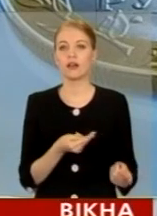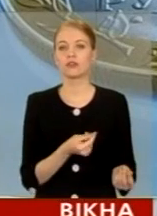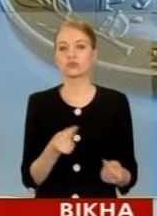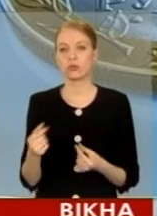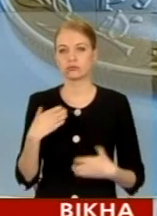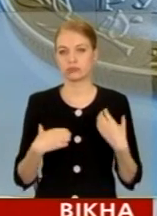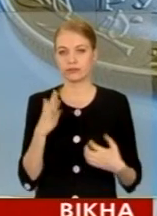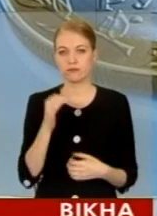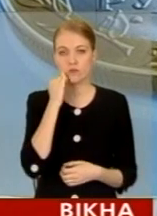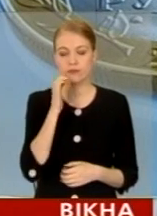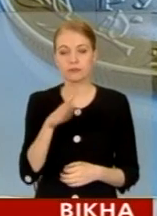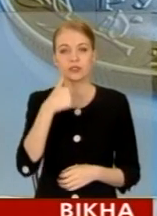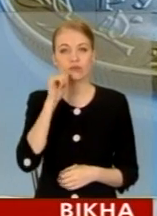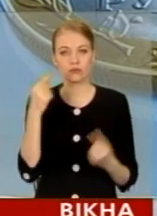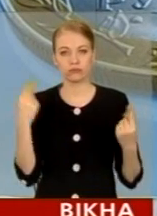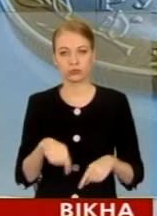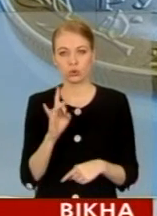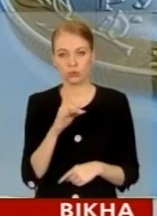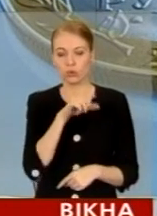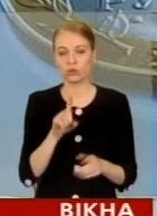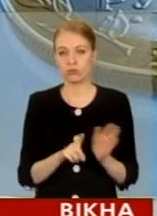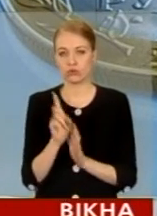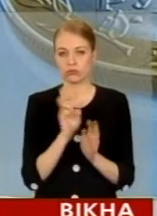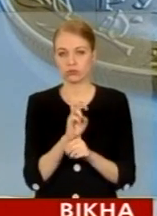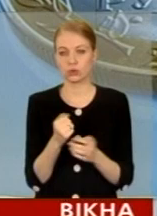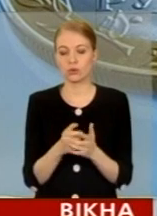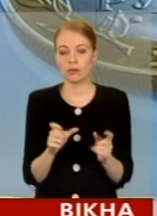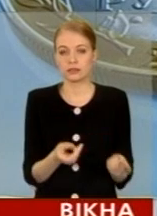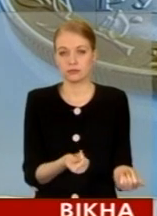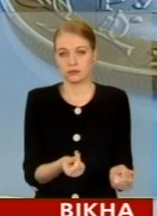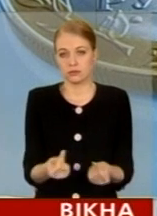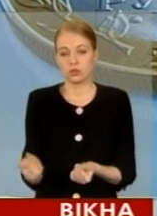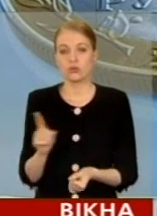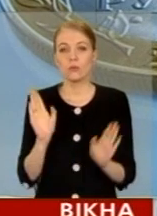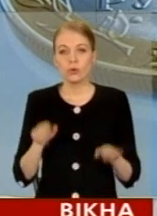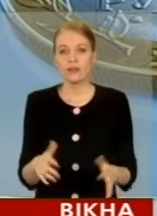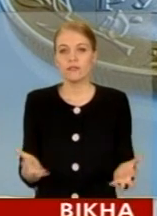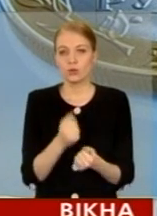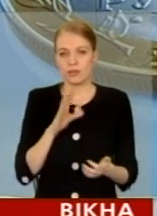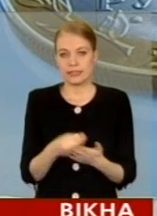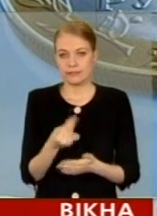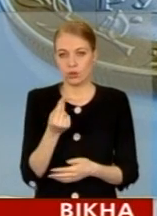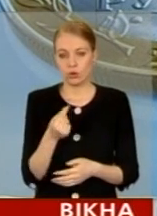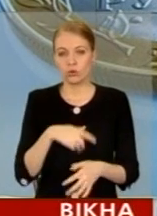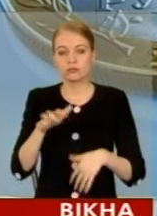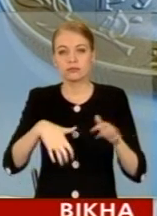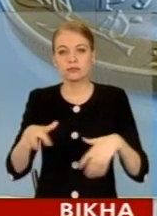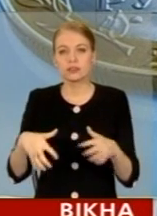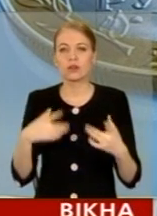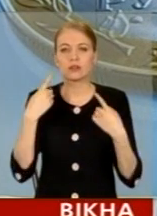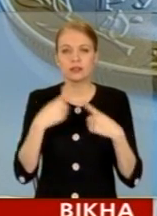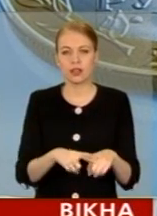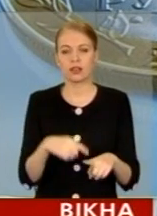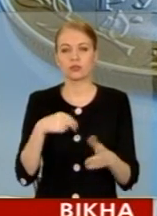Шопінгопаніка в Москві. Після вчорашнього обвалу рубля люди кинулися до магазинів купувати все поспіль, аби хоч якось врятувати свої гроші. Змітали з полиць